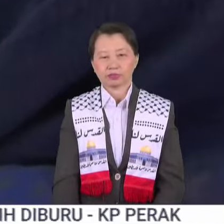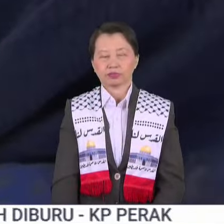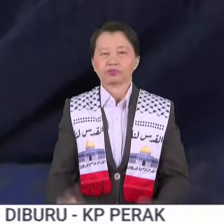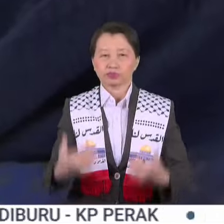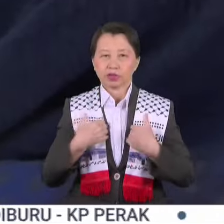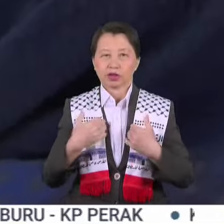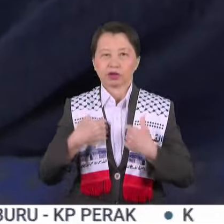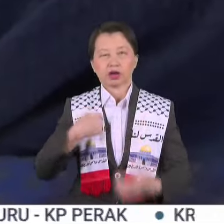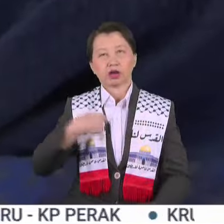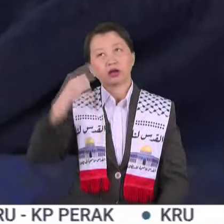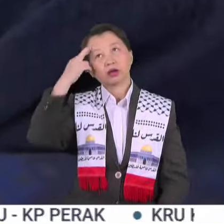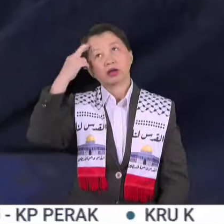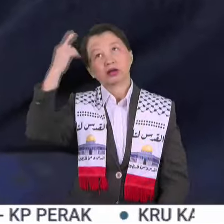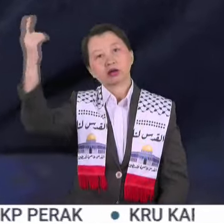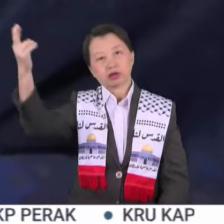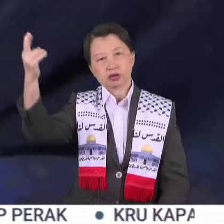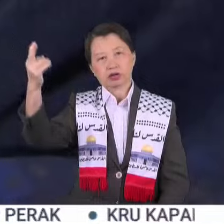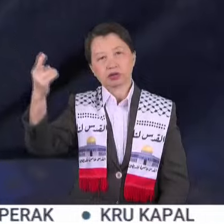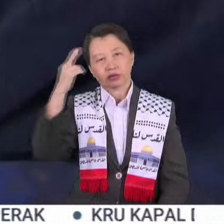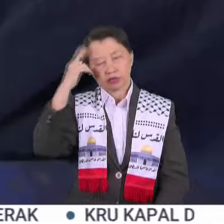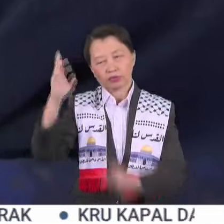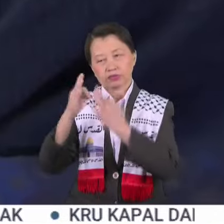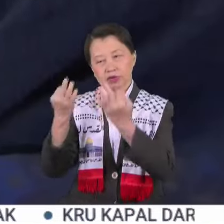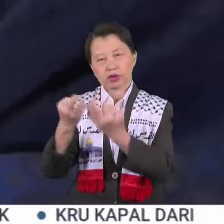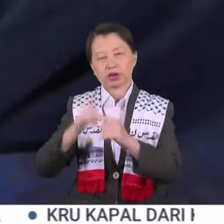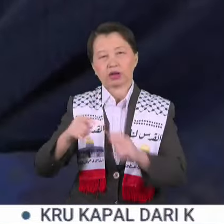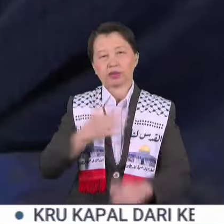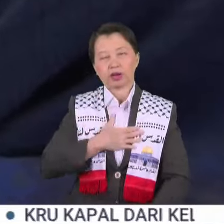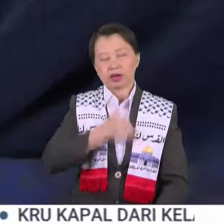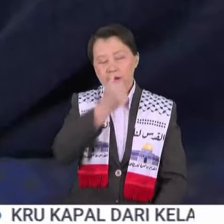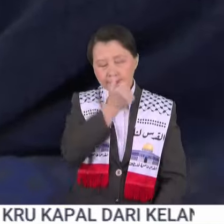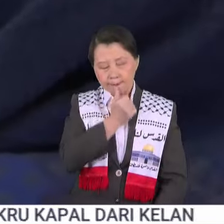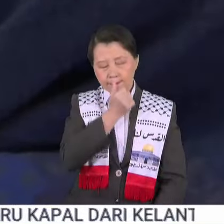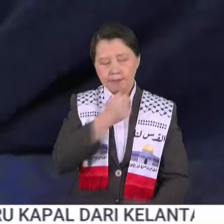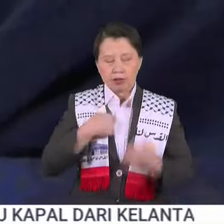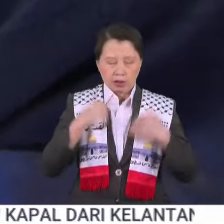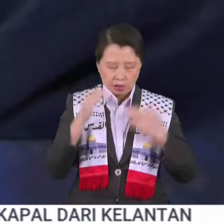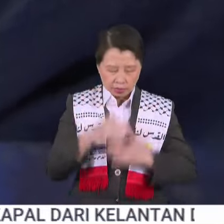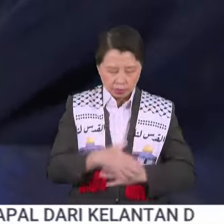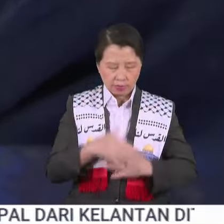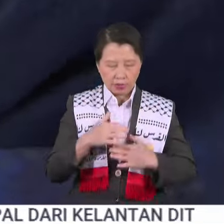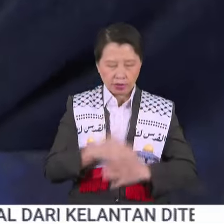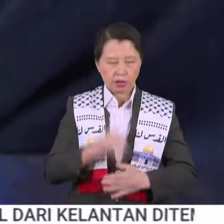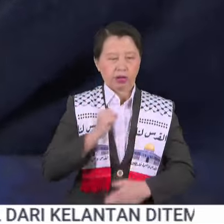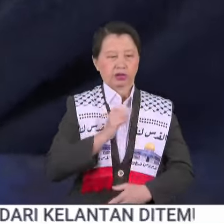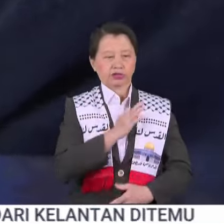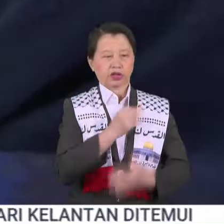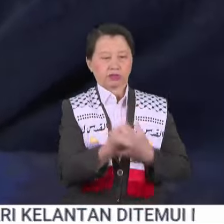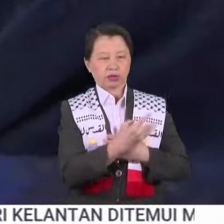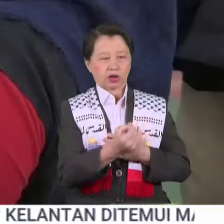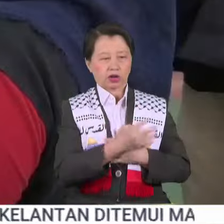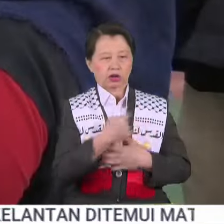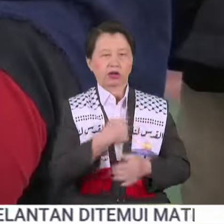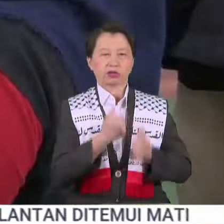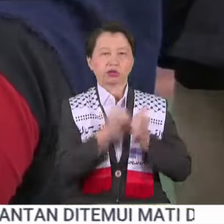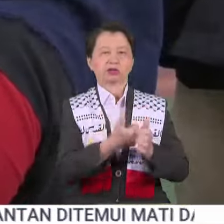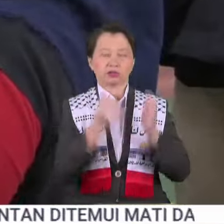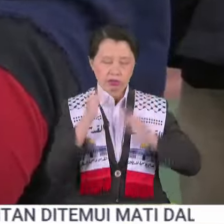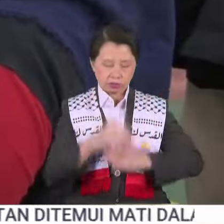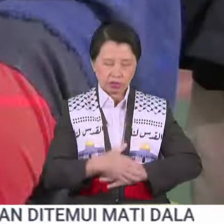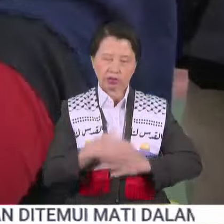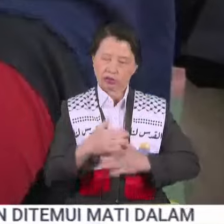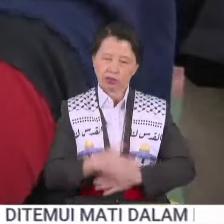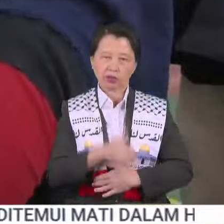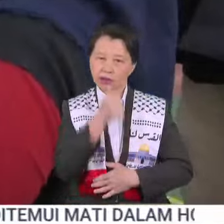Ada rindu dekat family memang ada, tapi saya sabarlah, saya semayang, saya dengar cakap staff dekat sana semua ikutlah.